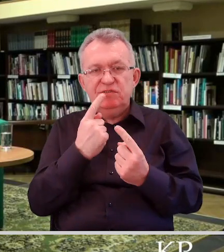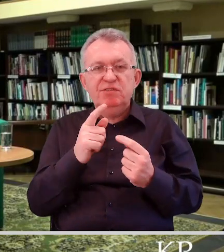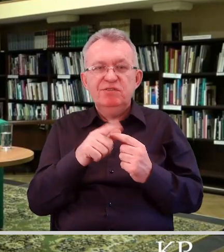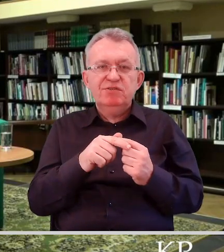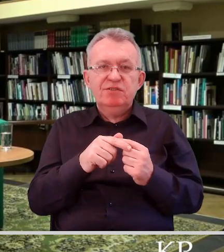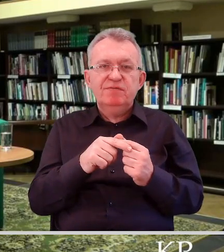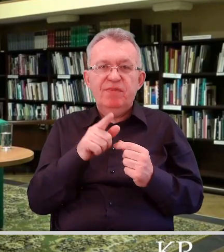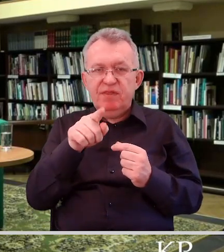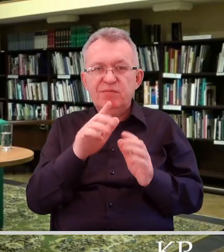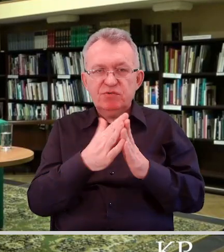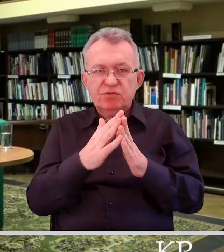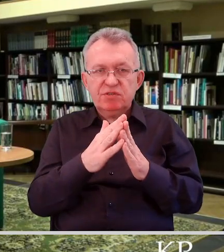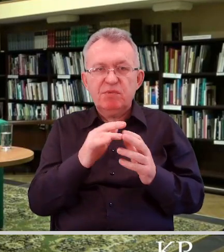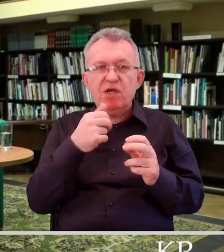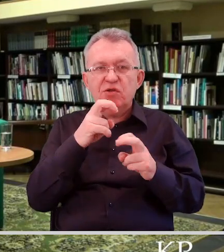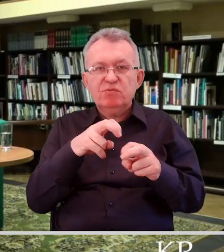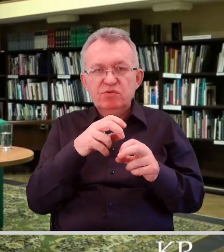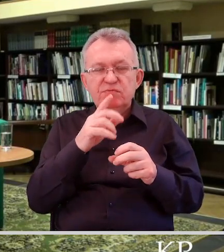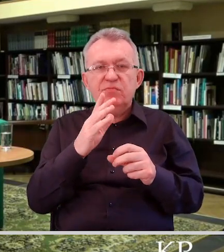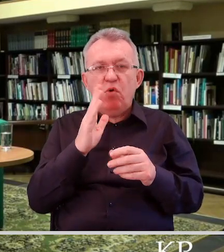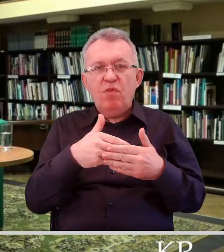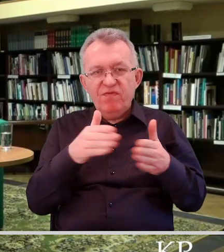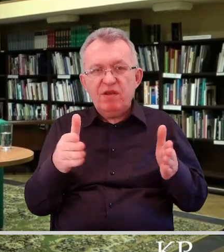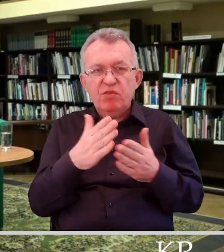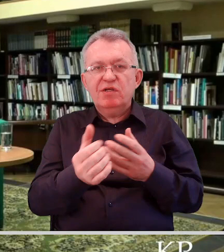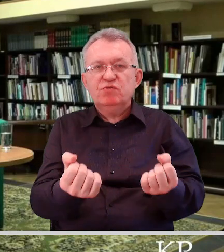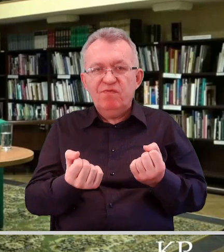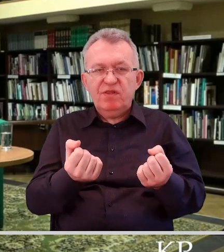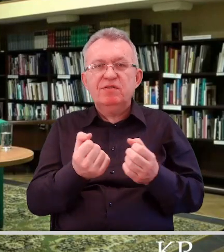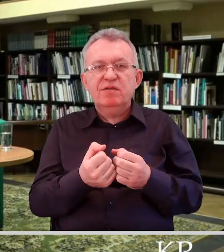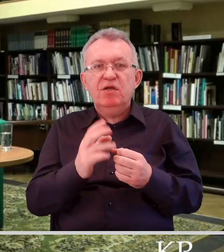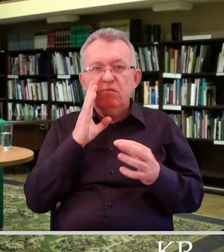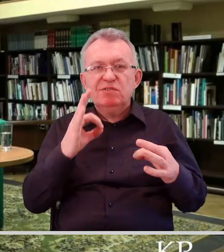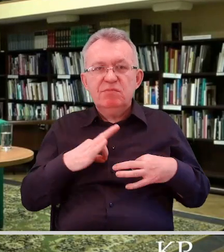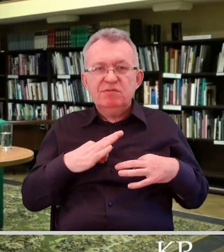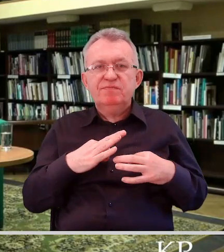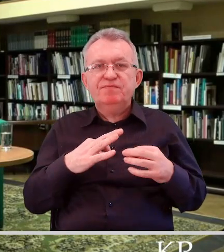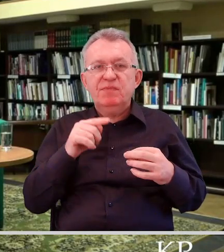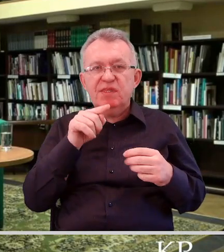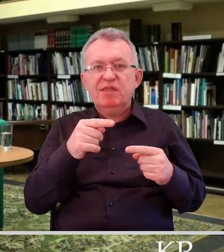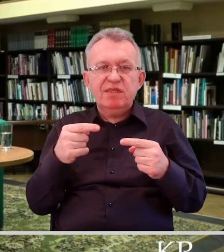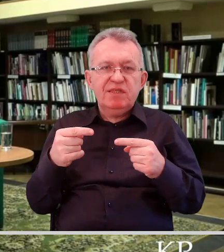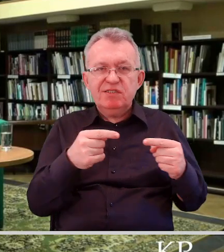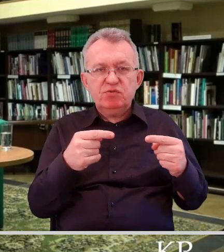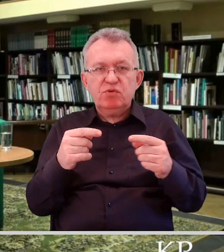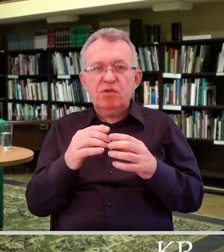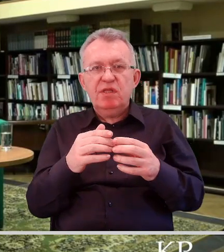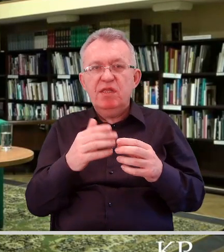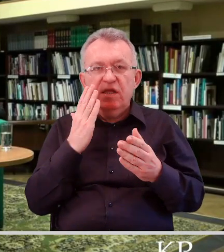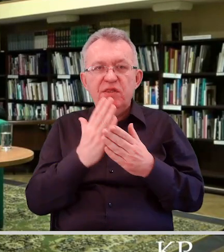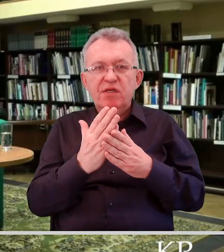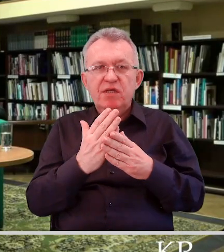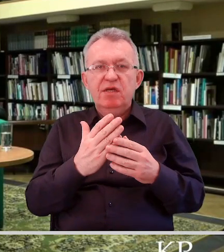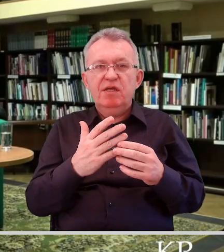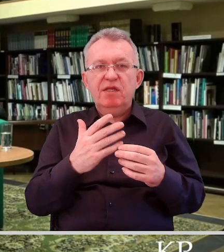że takimi książkami jak Rozbójniczki otwieramy te szuflady. Proszę Państwa, ponieważ dyskusyjny klub książki to nie powinien na